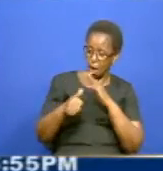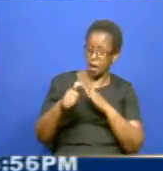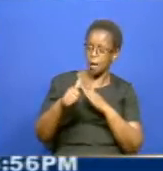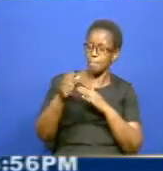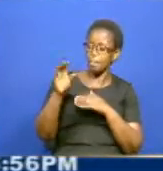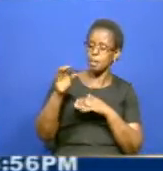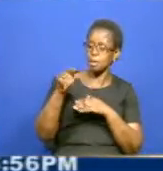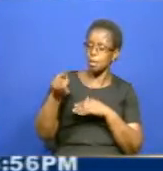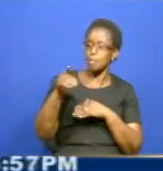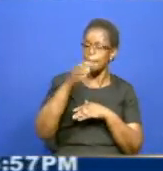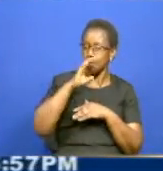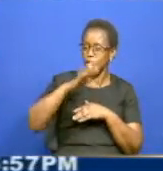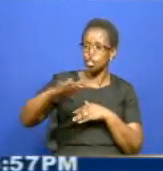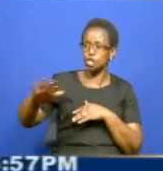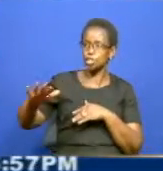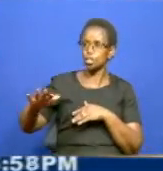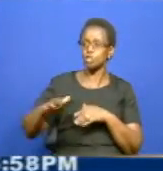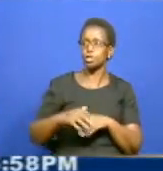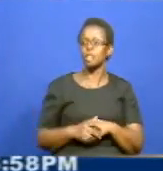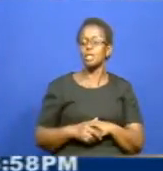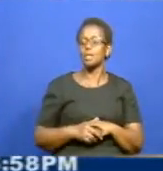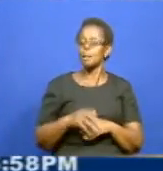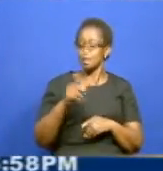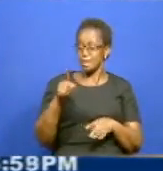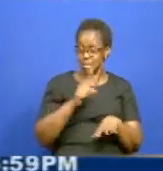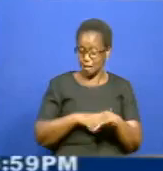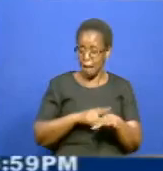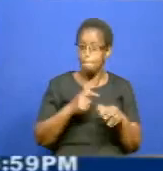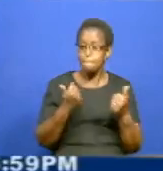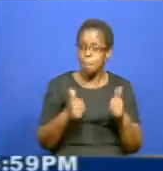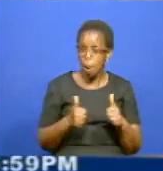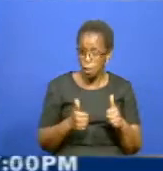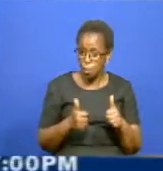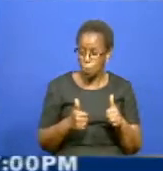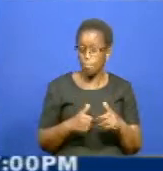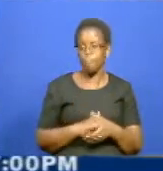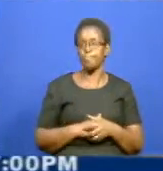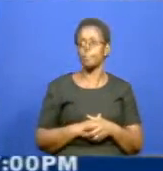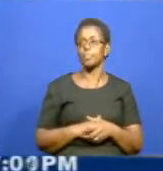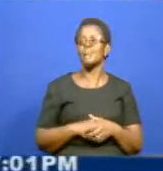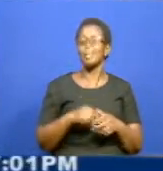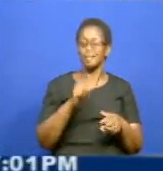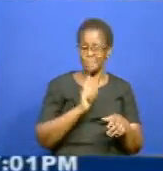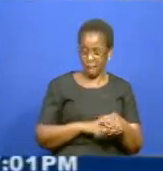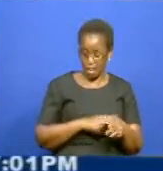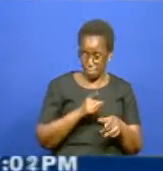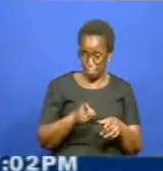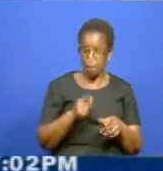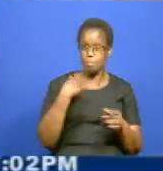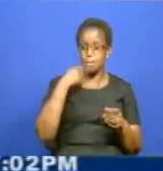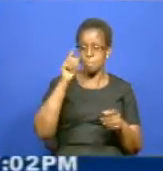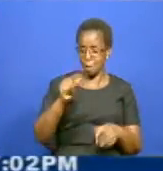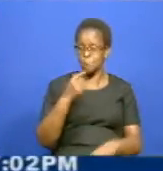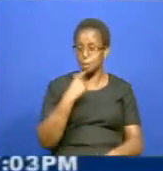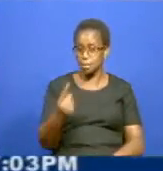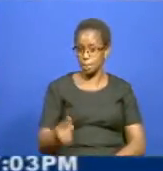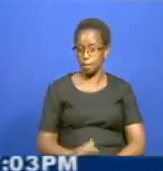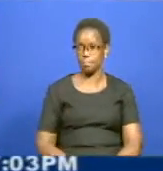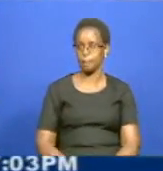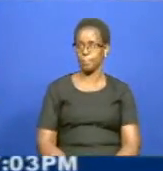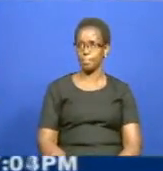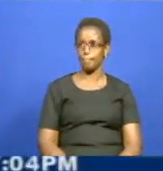Bado hususan wakati huo haujafika, lakini ikifika, Bwana Spika, mimi nitasema kwa sababu